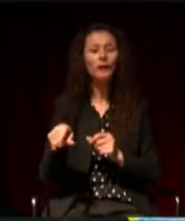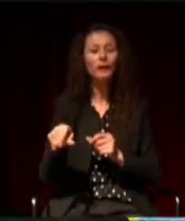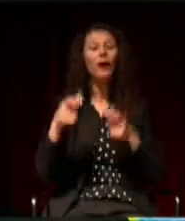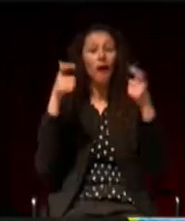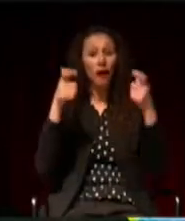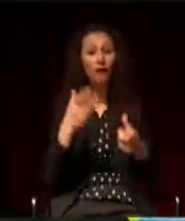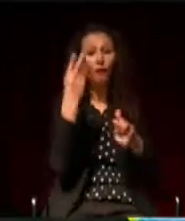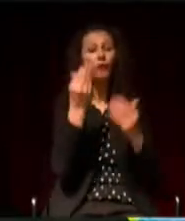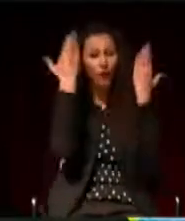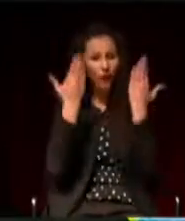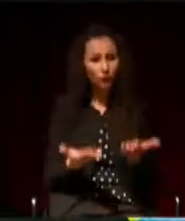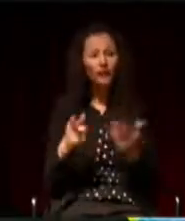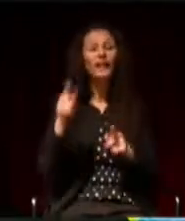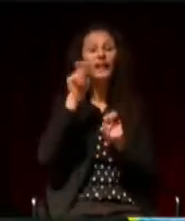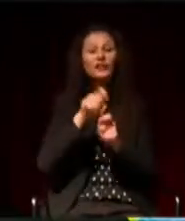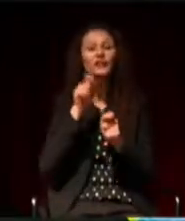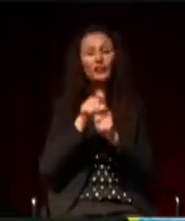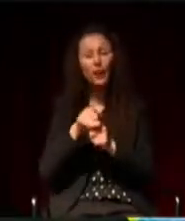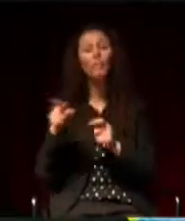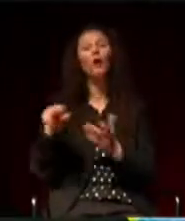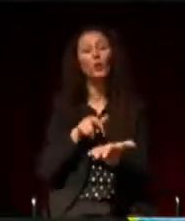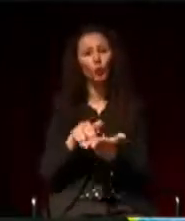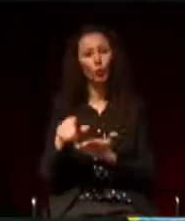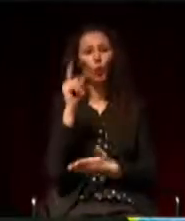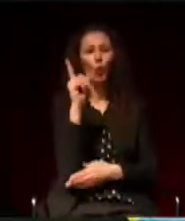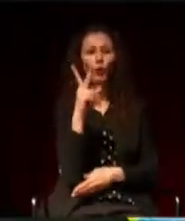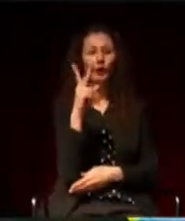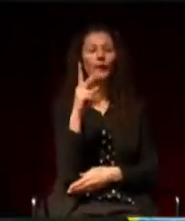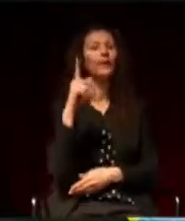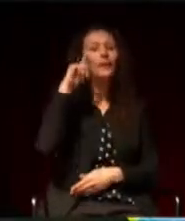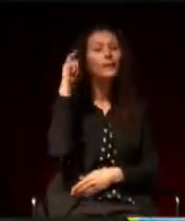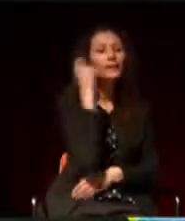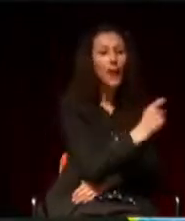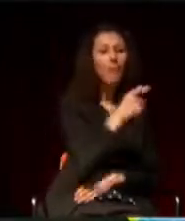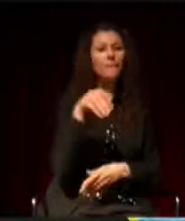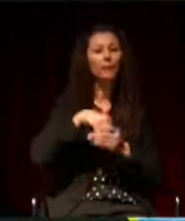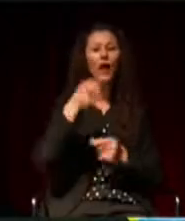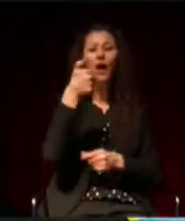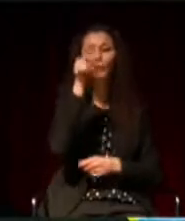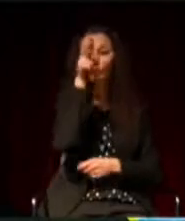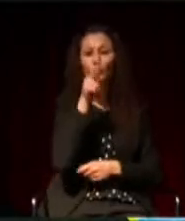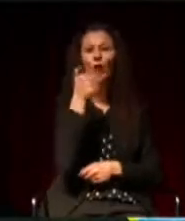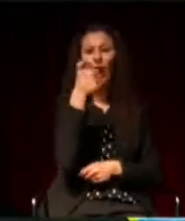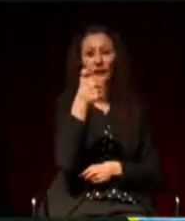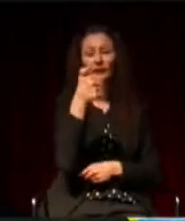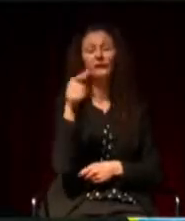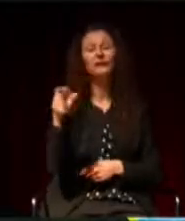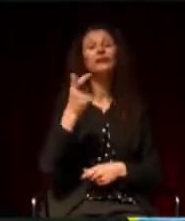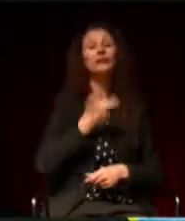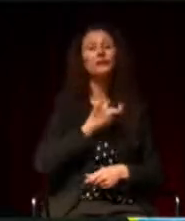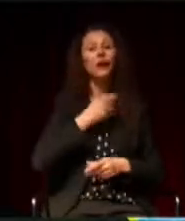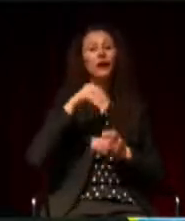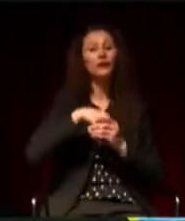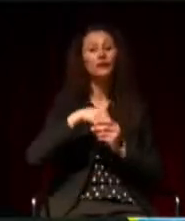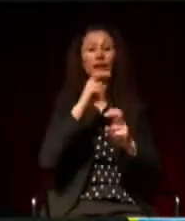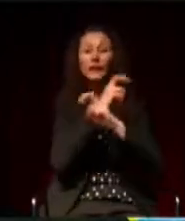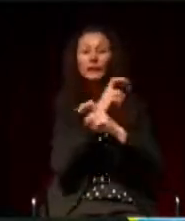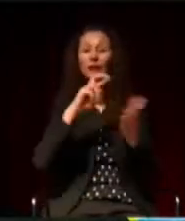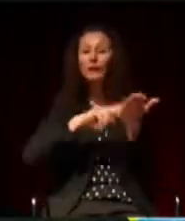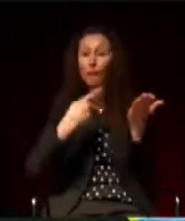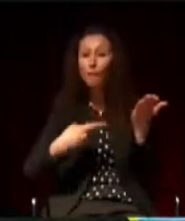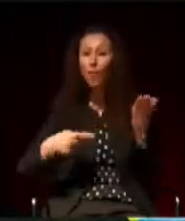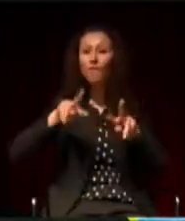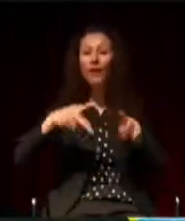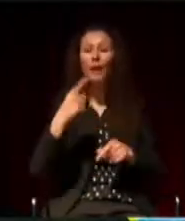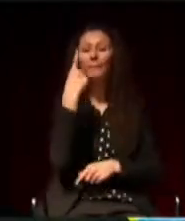alan olarak kabul edilerek iş ve işlemler yürütülür. 12. Talep edilmesi halinde 6306 sayılı yasa kapsamında riskli yapı olarak belirlenen